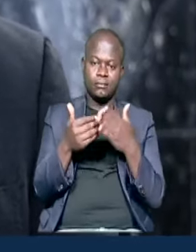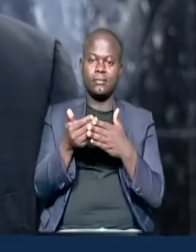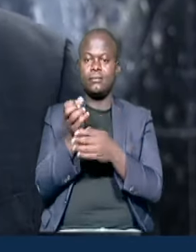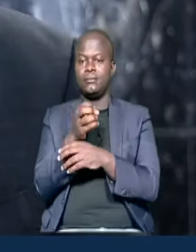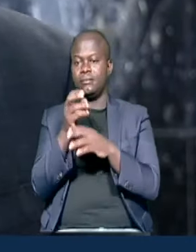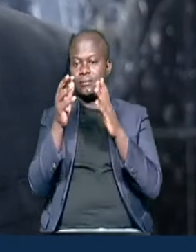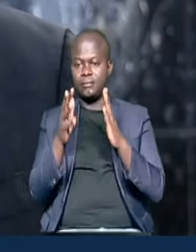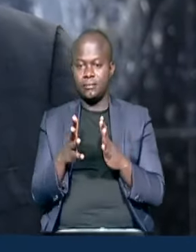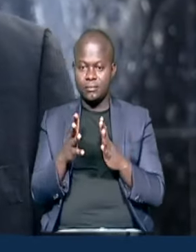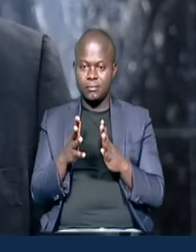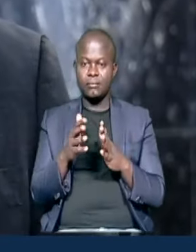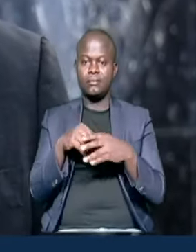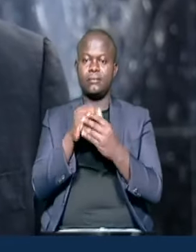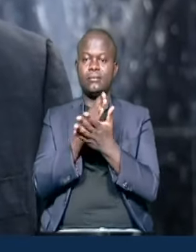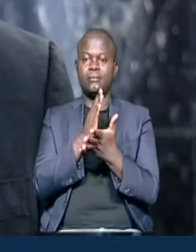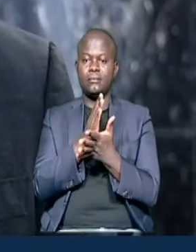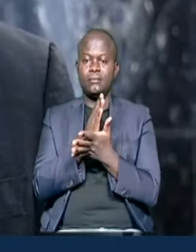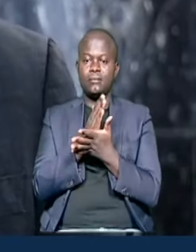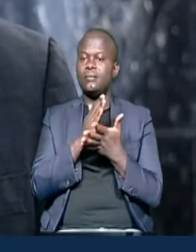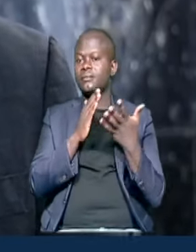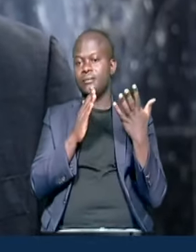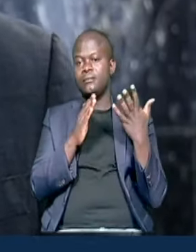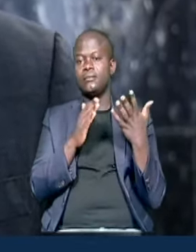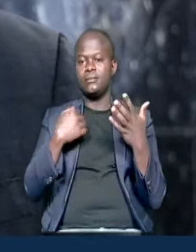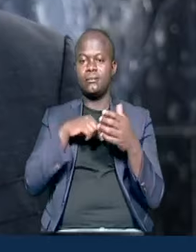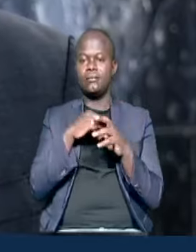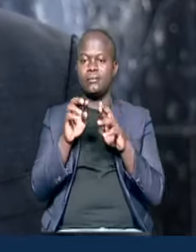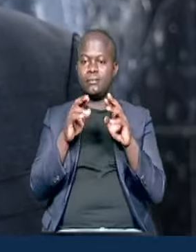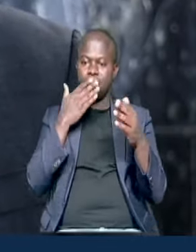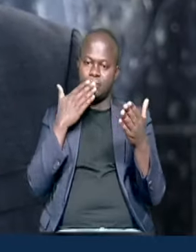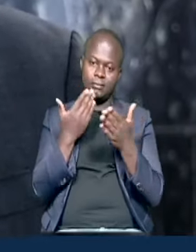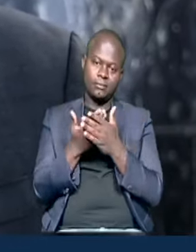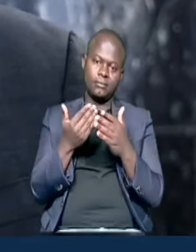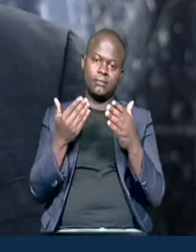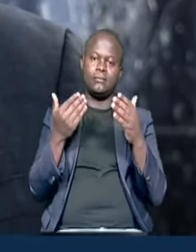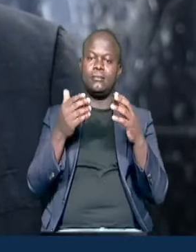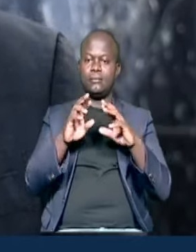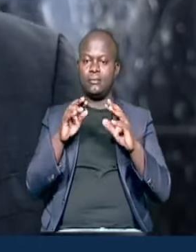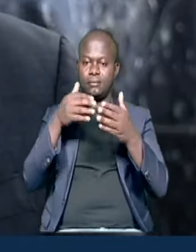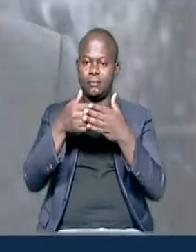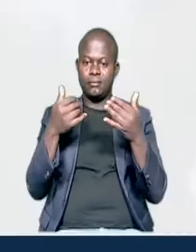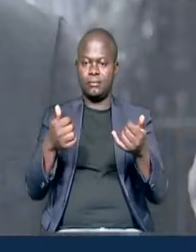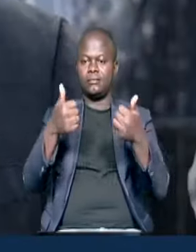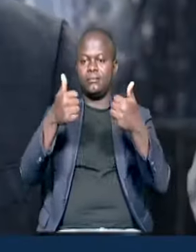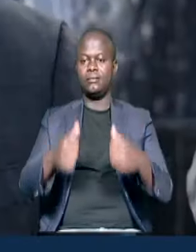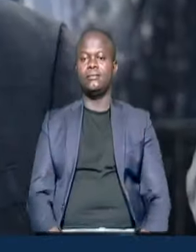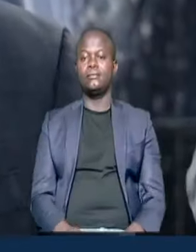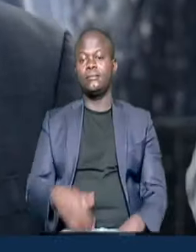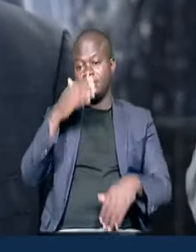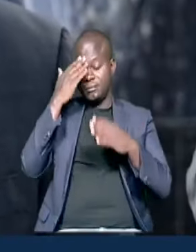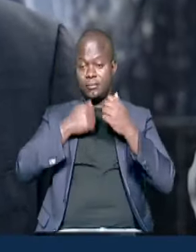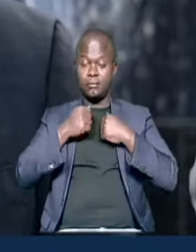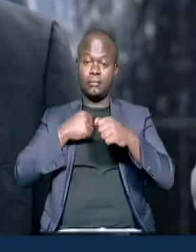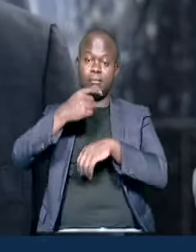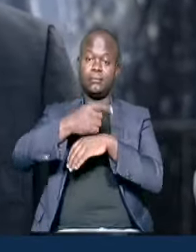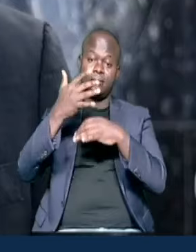inama mu by'ukuri ntabwo ari yuko rwose twiteguye neza imiteguro kugeza uyu munsi ihagaze neza cyane murabizi ko Rwanda Day yari